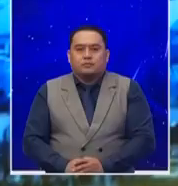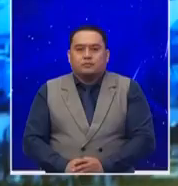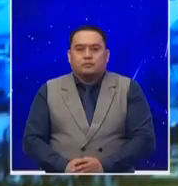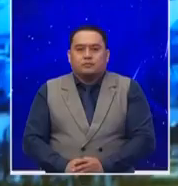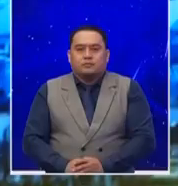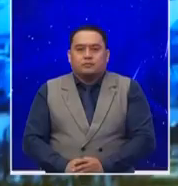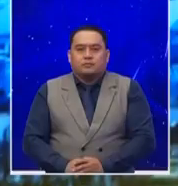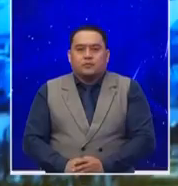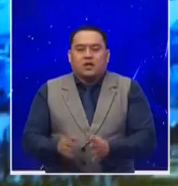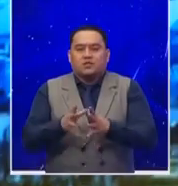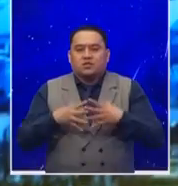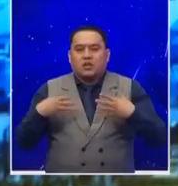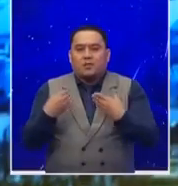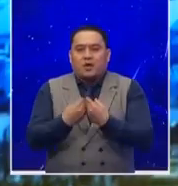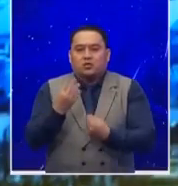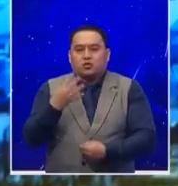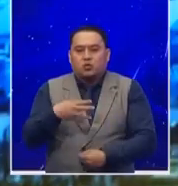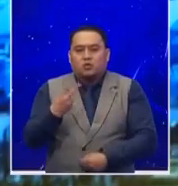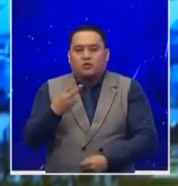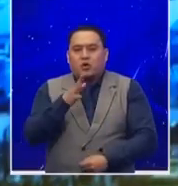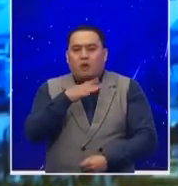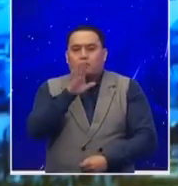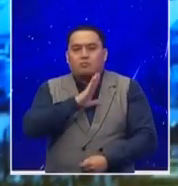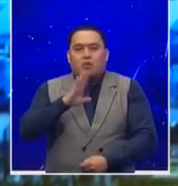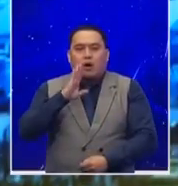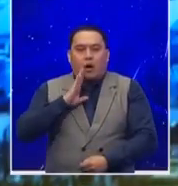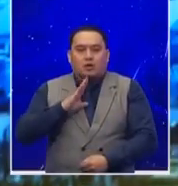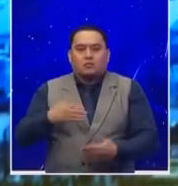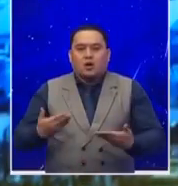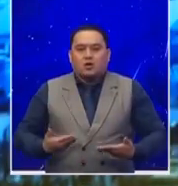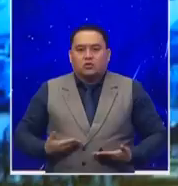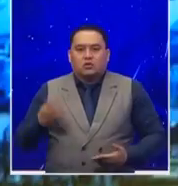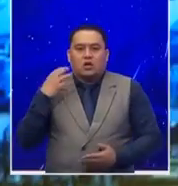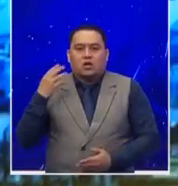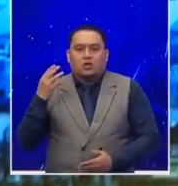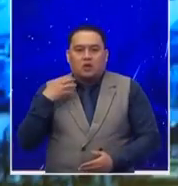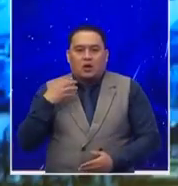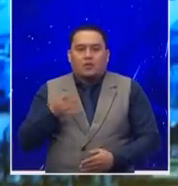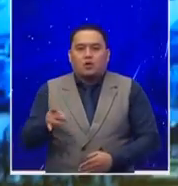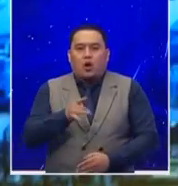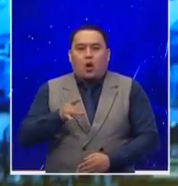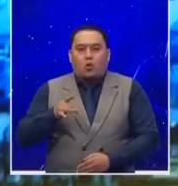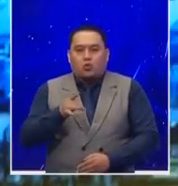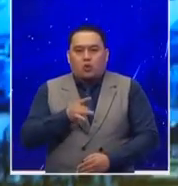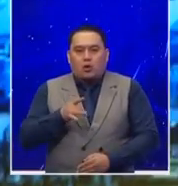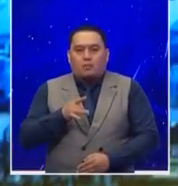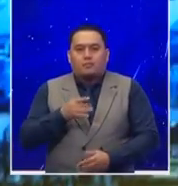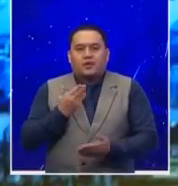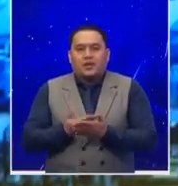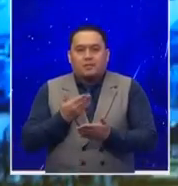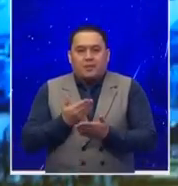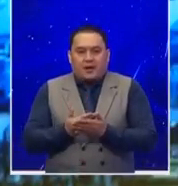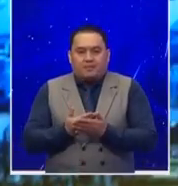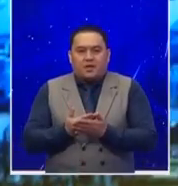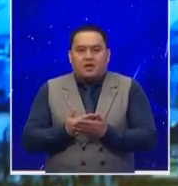«Мои дети – мое богатство». Семья 42-летней матери-героини, проживающей в селе Сарозек Кербулакского района, признана